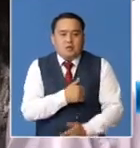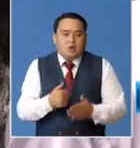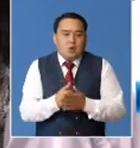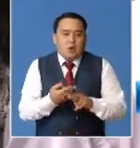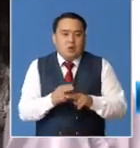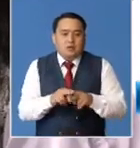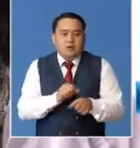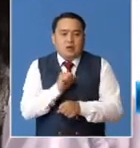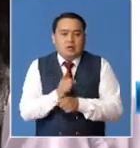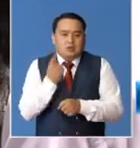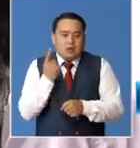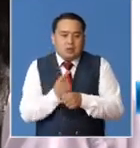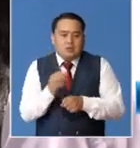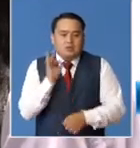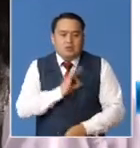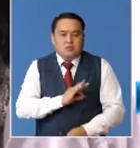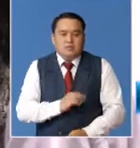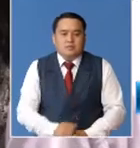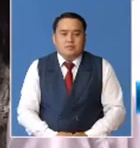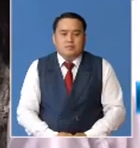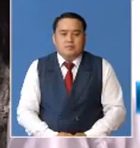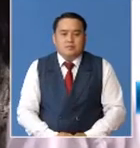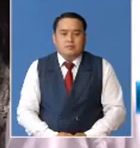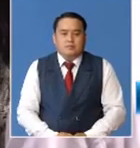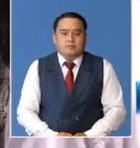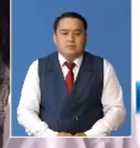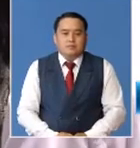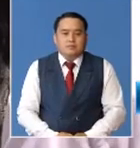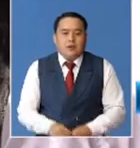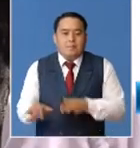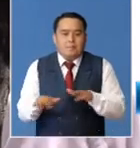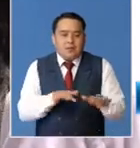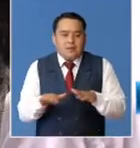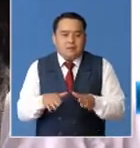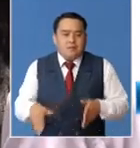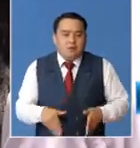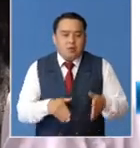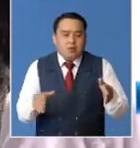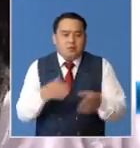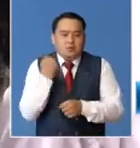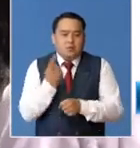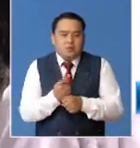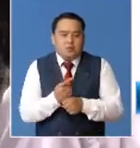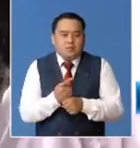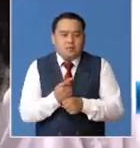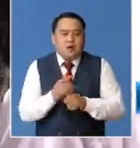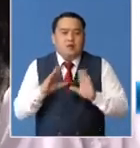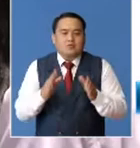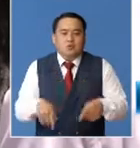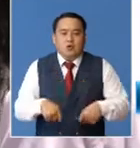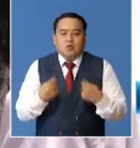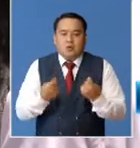этого автотранспорт запрещается эксплуатироваться, то есть передвигаться по дорогам общего пользования. В случае